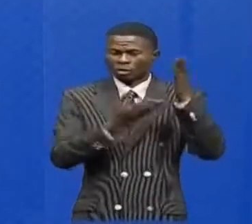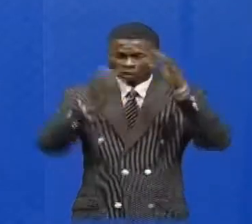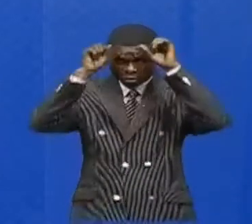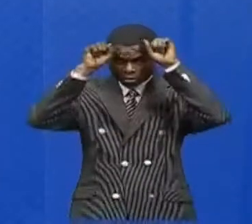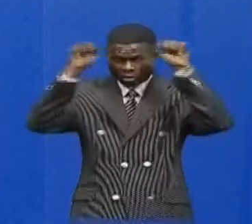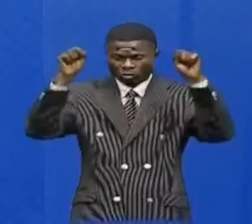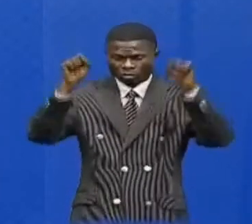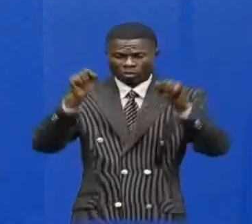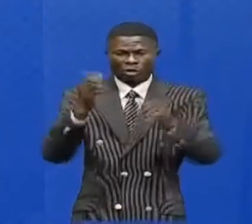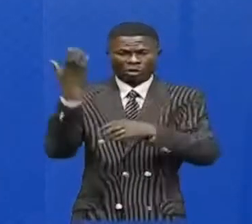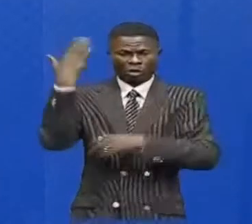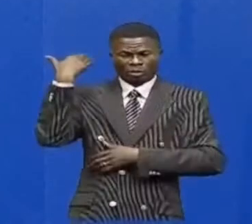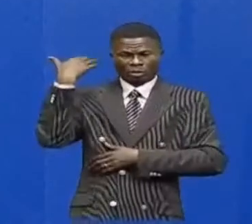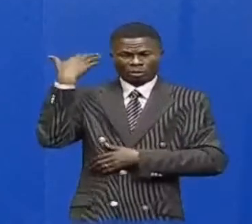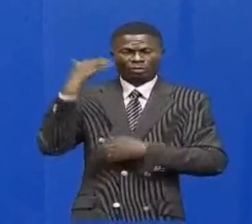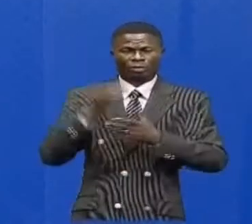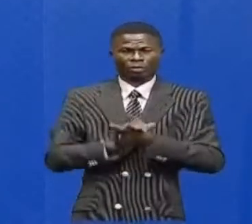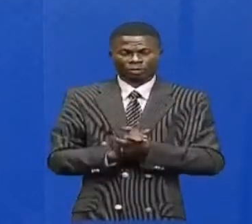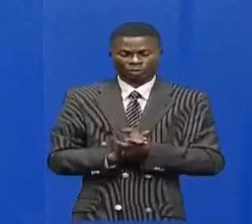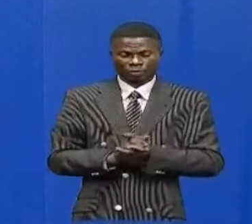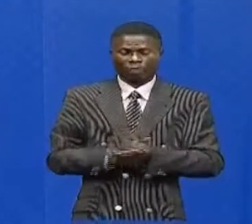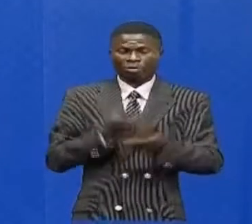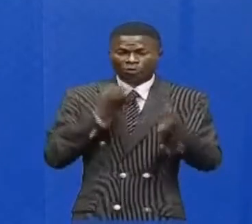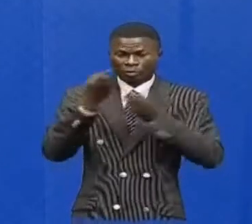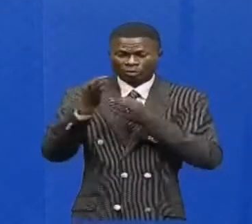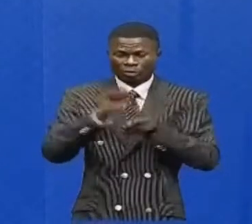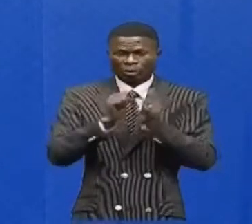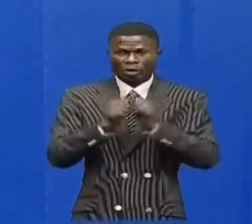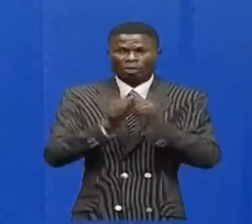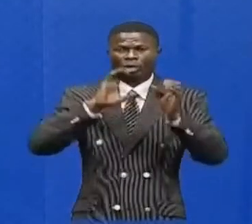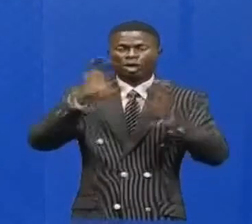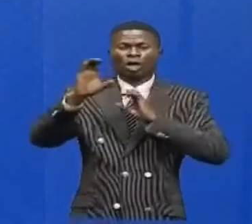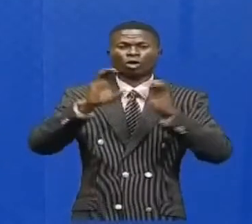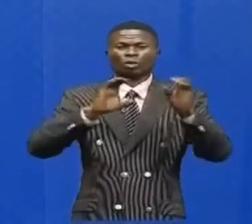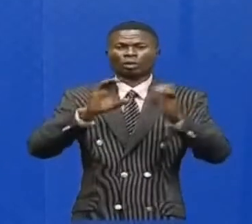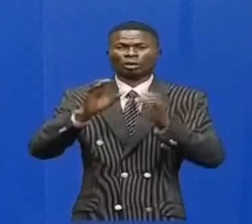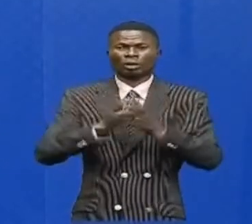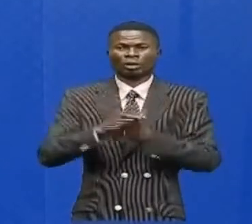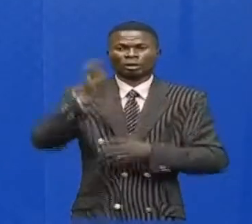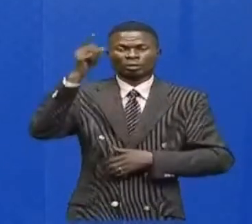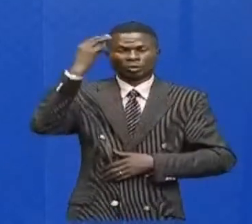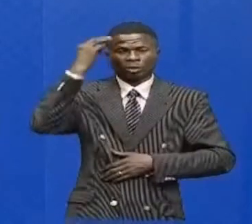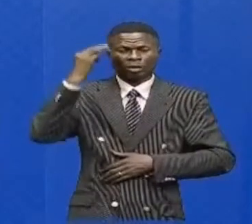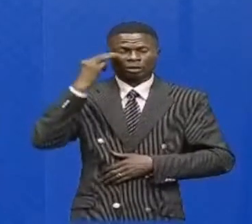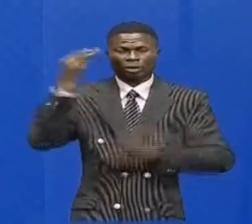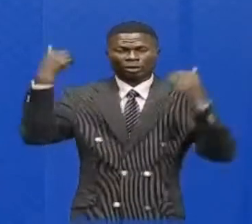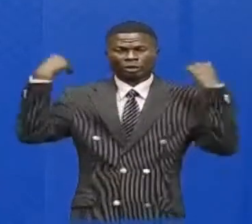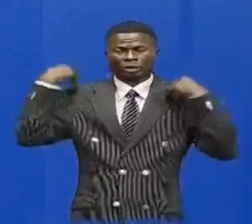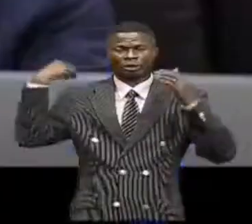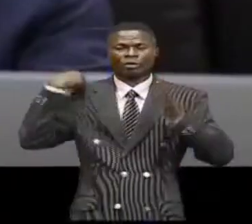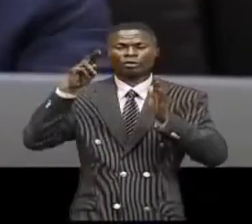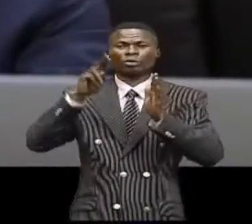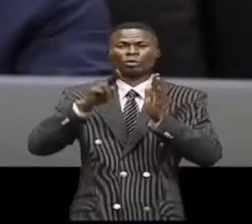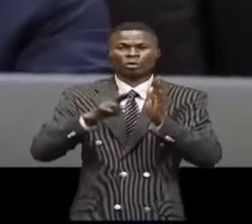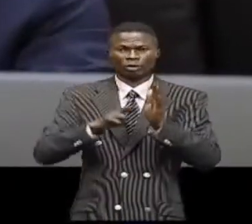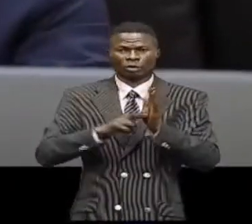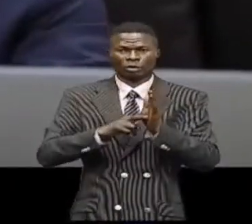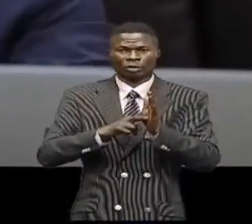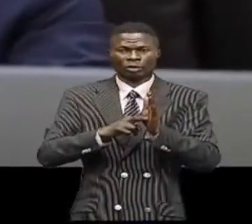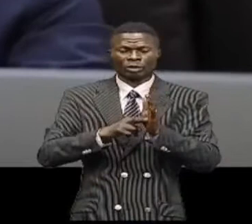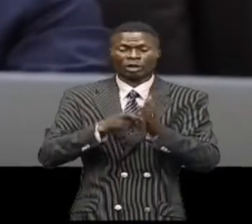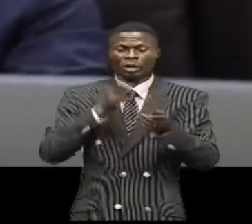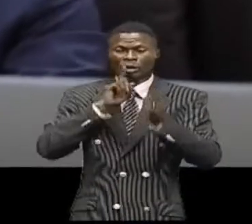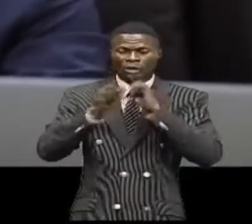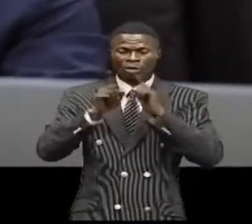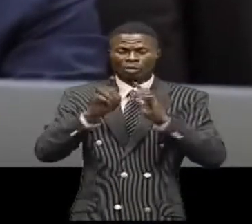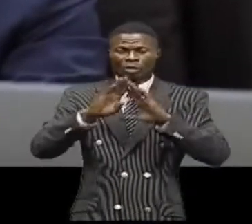a quelques jours. Revenant sur sa communication, le Premier ministre chef du gouvernement a entretenu le membre